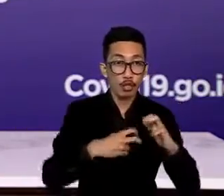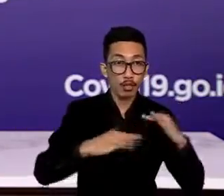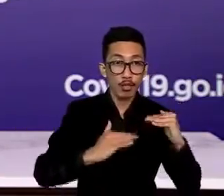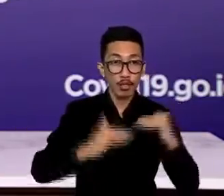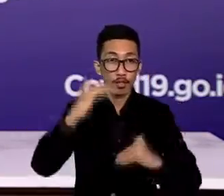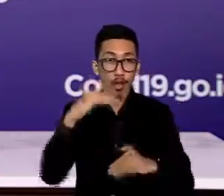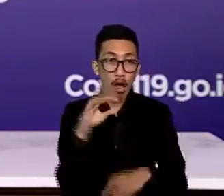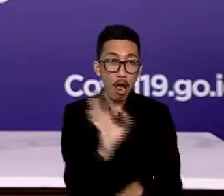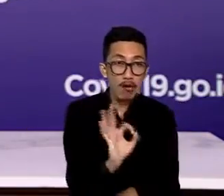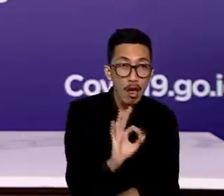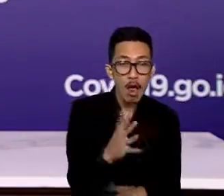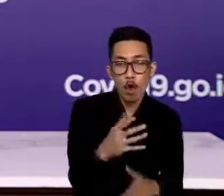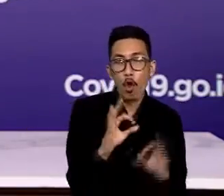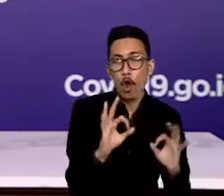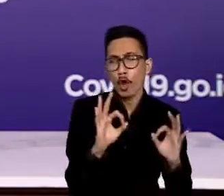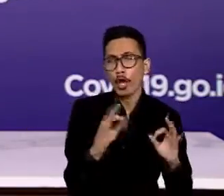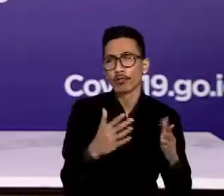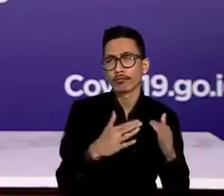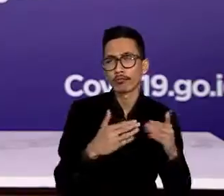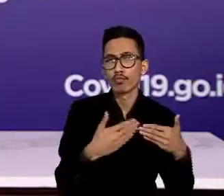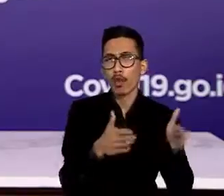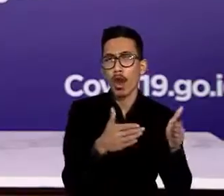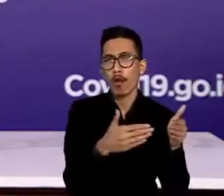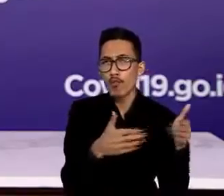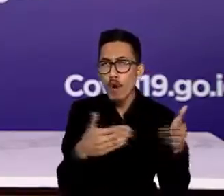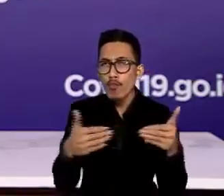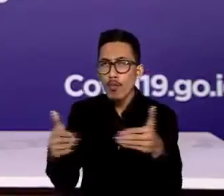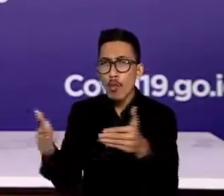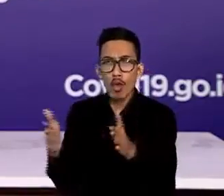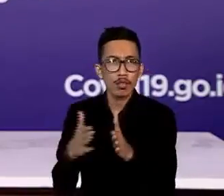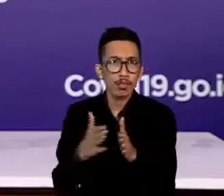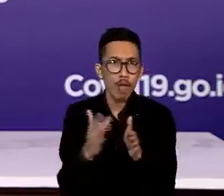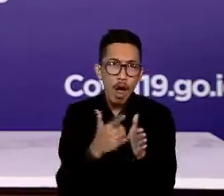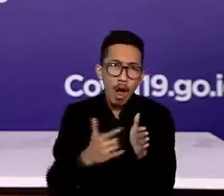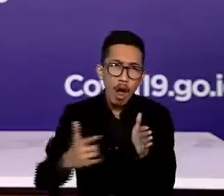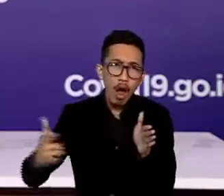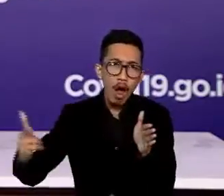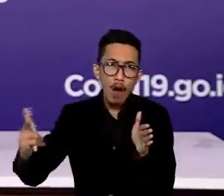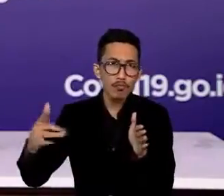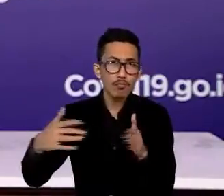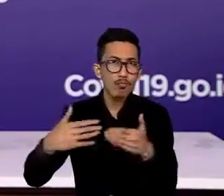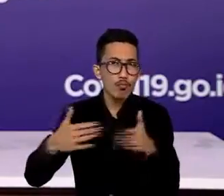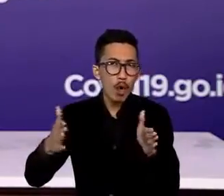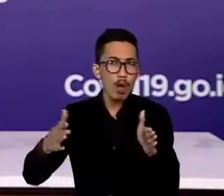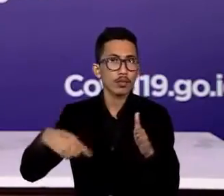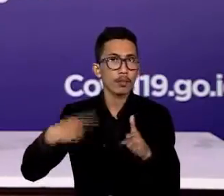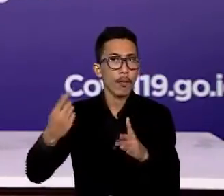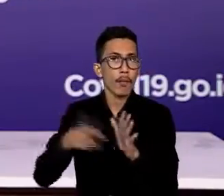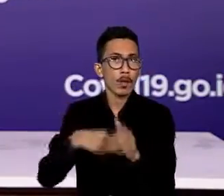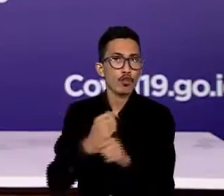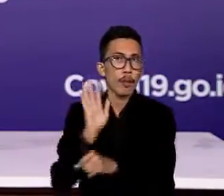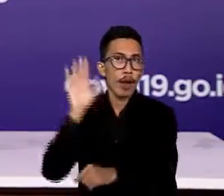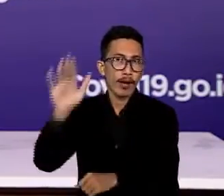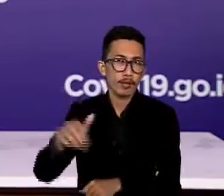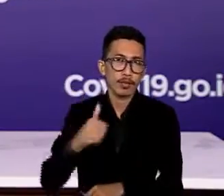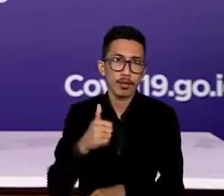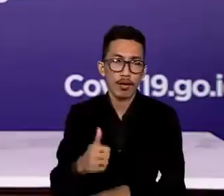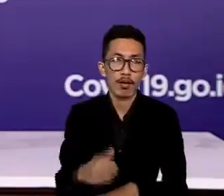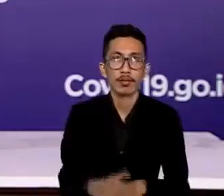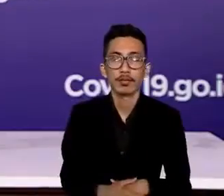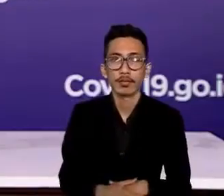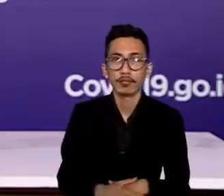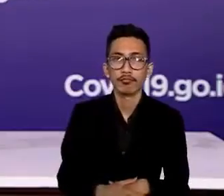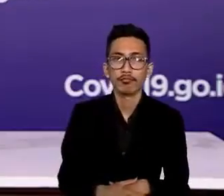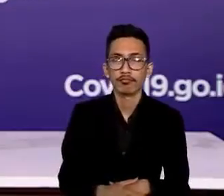akan semakin siap untuk pembukaan bertahap di minggu depan Hai saya mengerti perpanjangan bpkm level